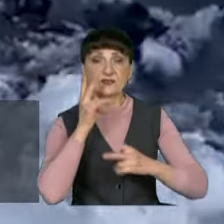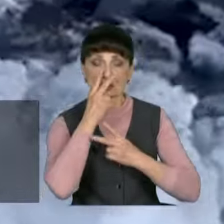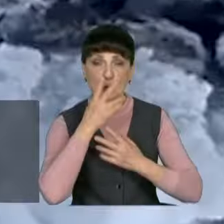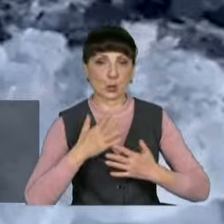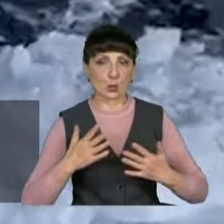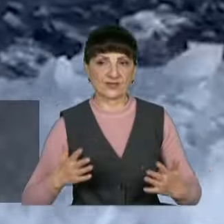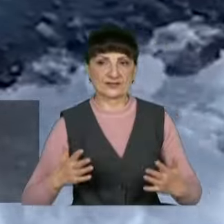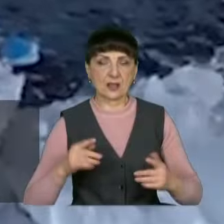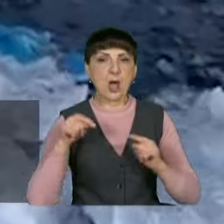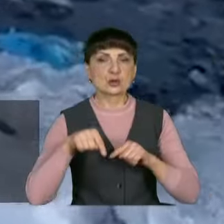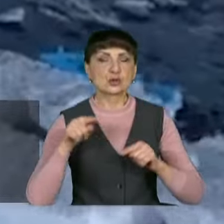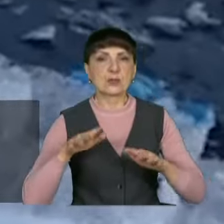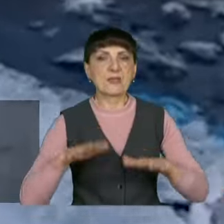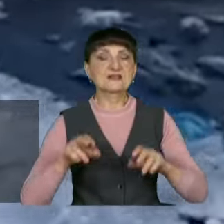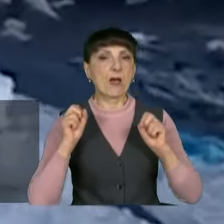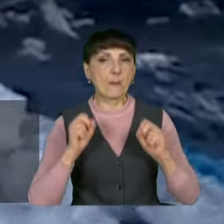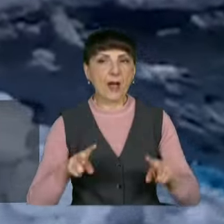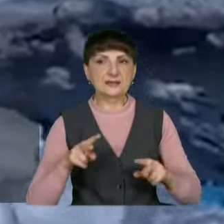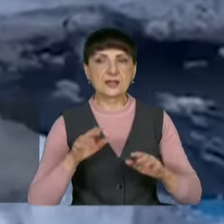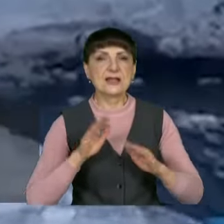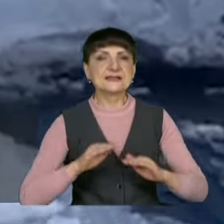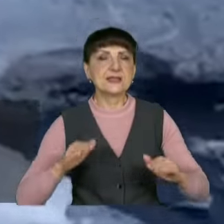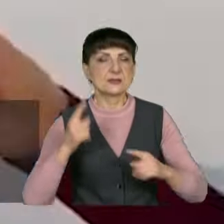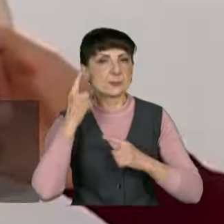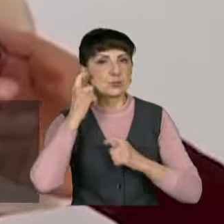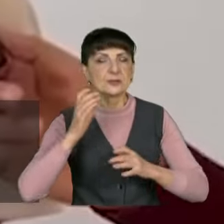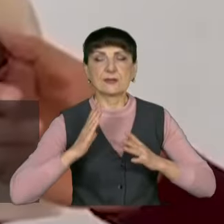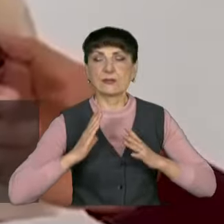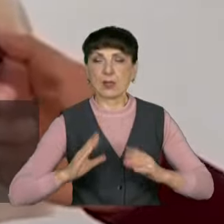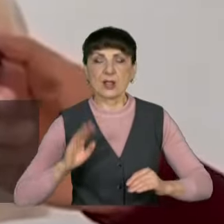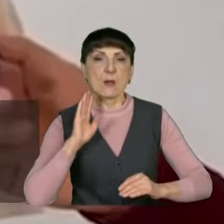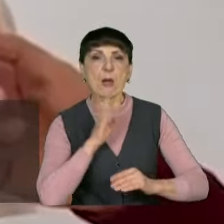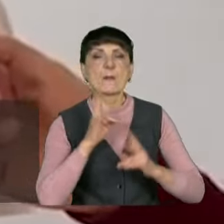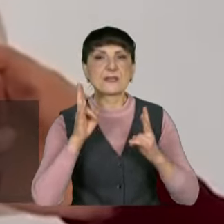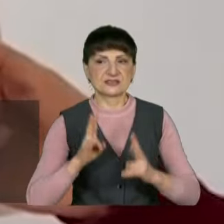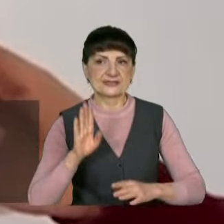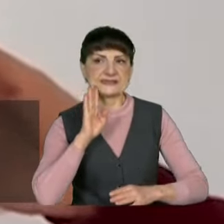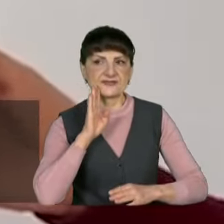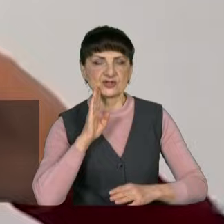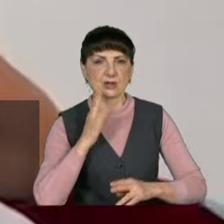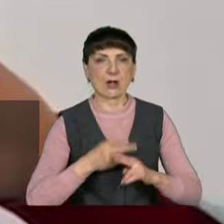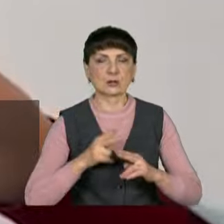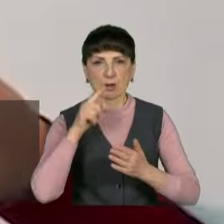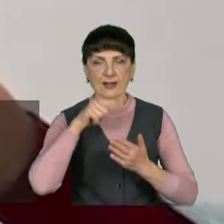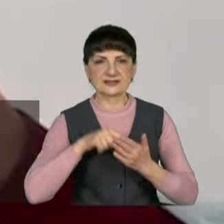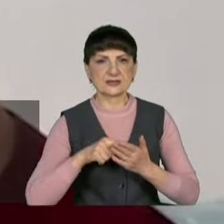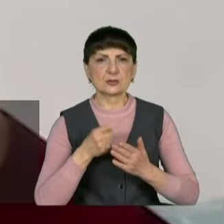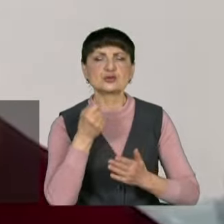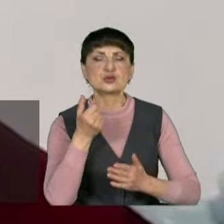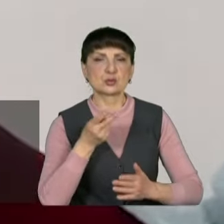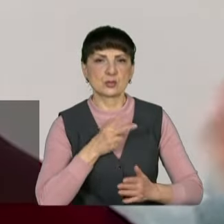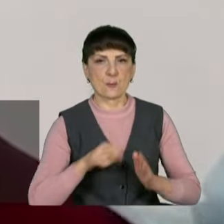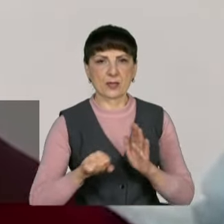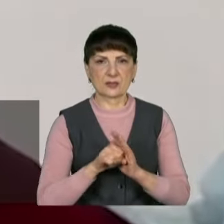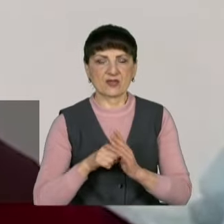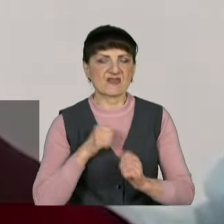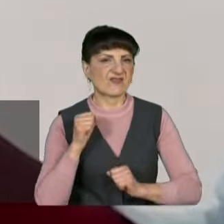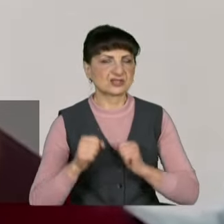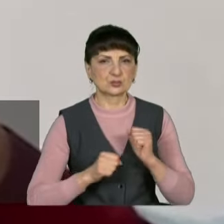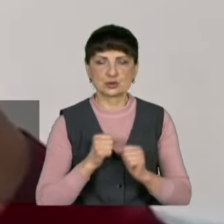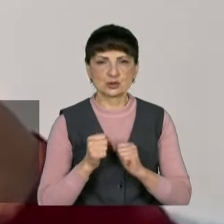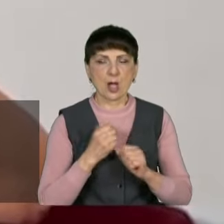заметила. О том, что это место опасное, учащихся не предупредили. Мать пострадавшей школьницы, которая оказалась на волосок от смерти, возмущена тем,